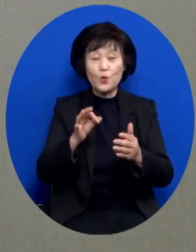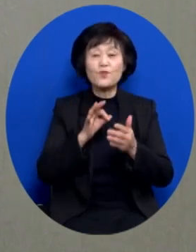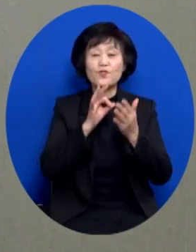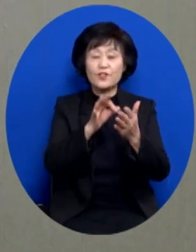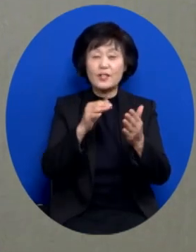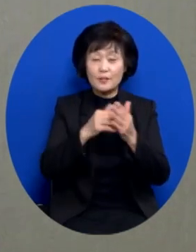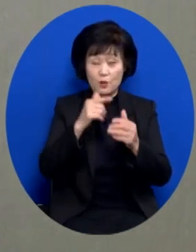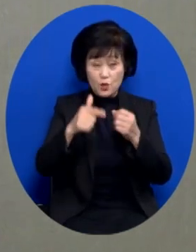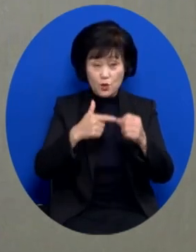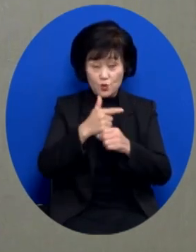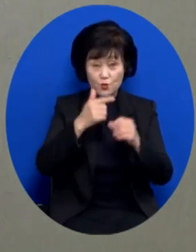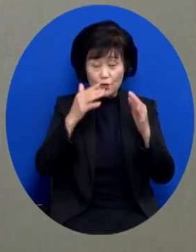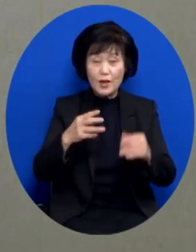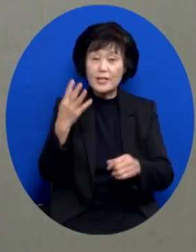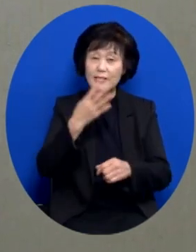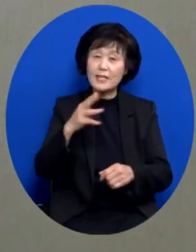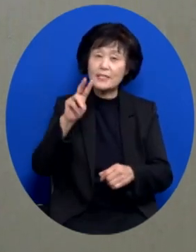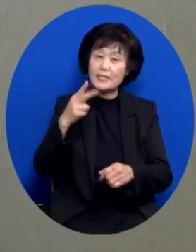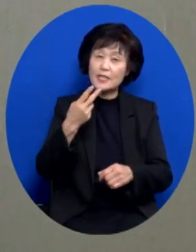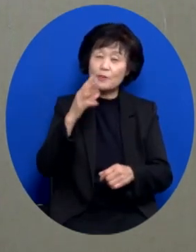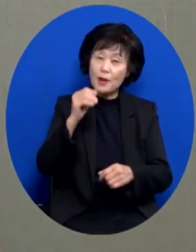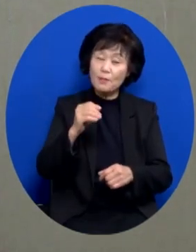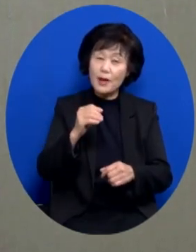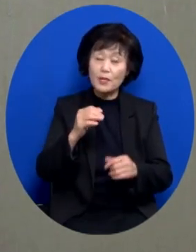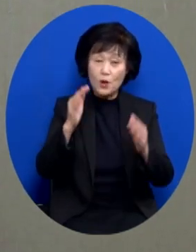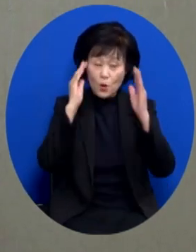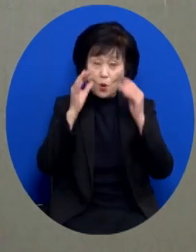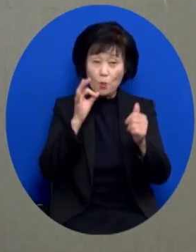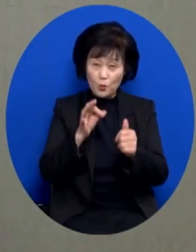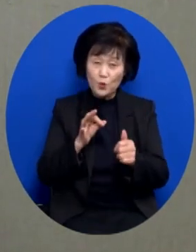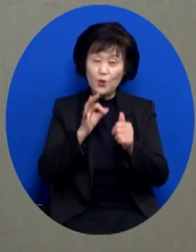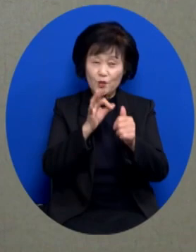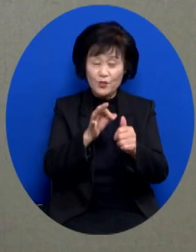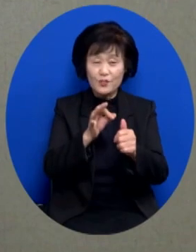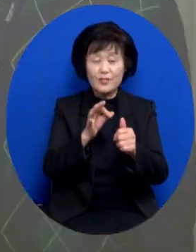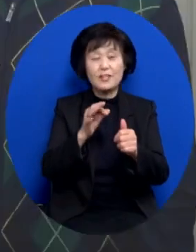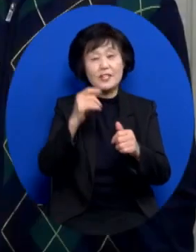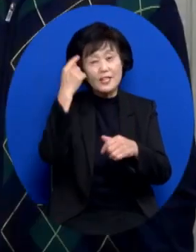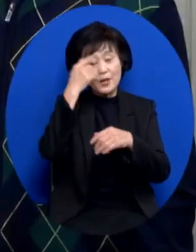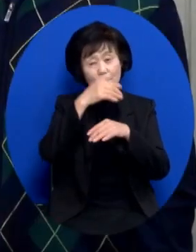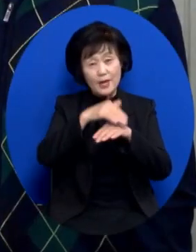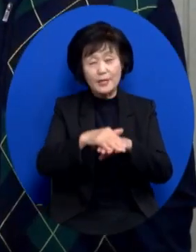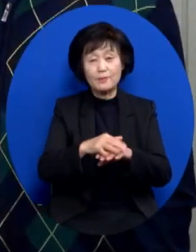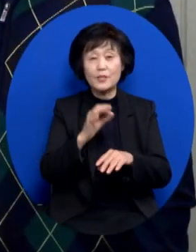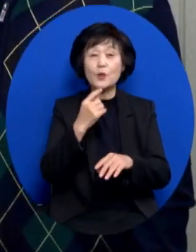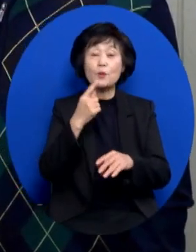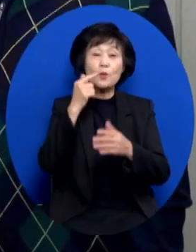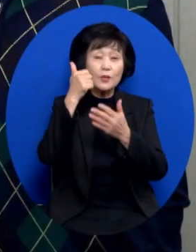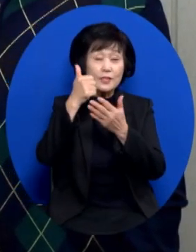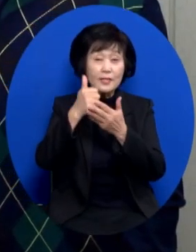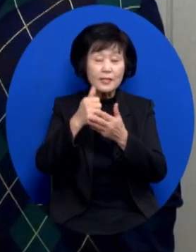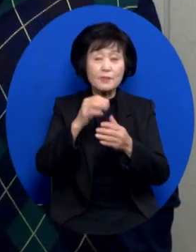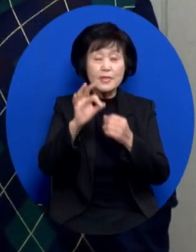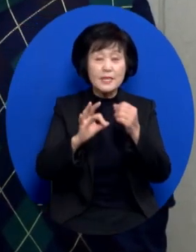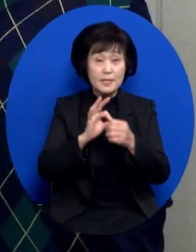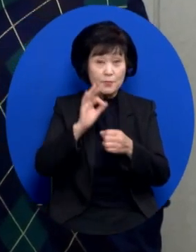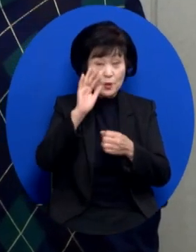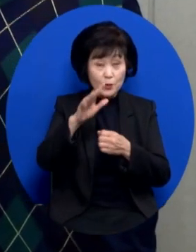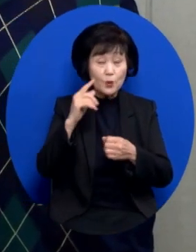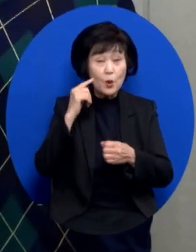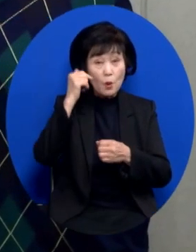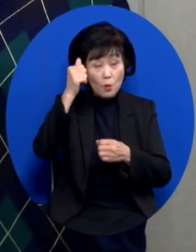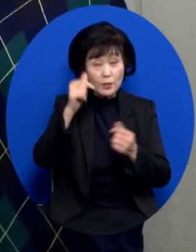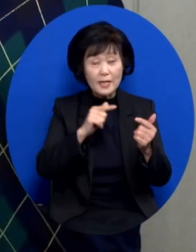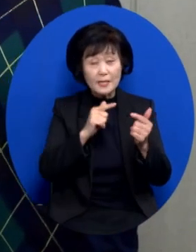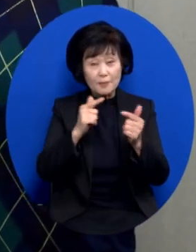6년 동안 총 4,200만 원을 장학금으로 기부할 예정입니다. 덕촌교회 오용균 목사는 10년 후 목회자가